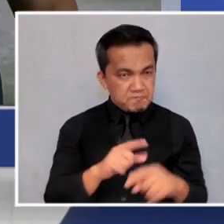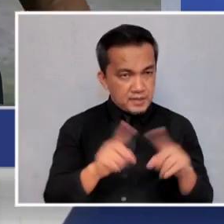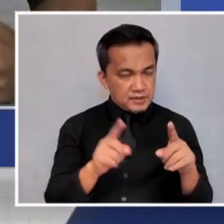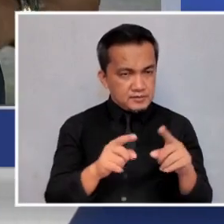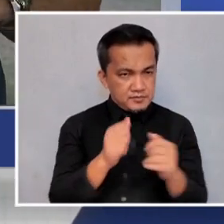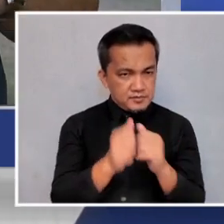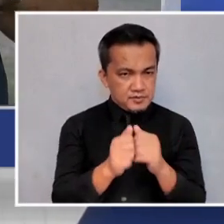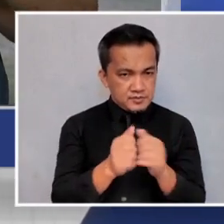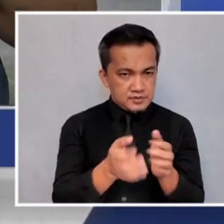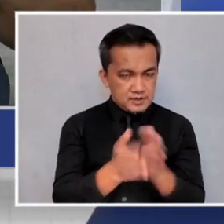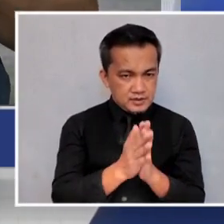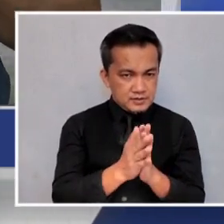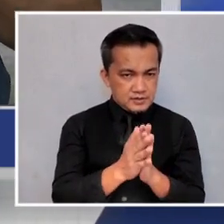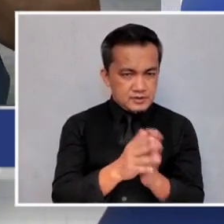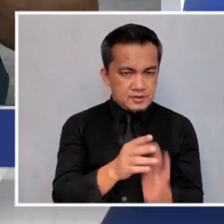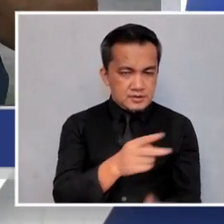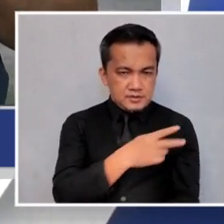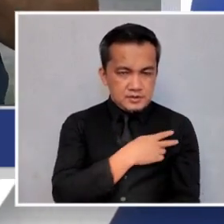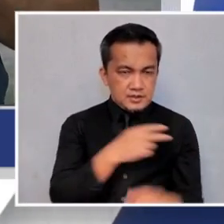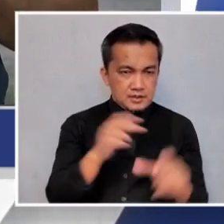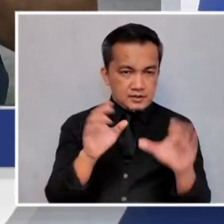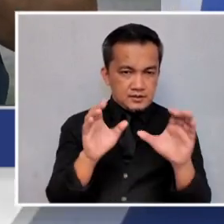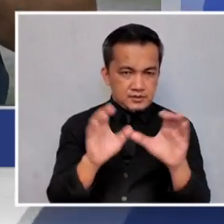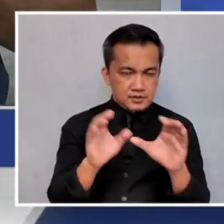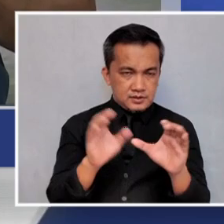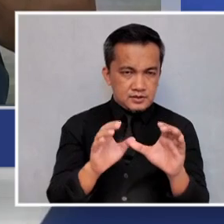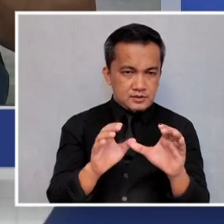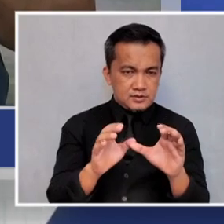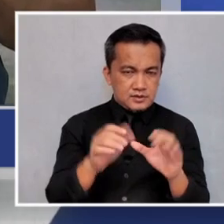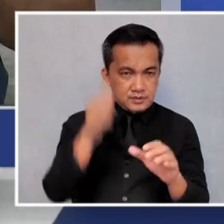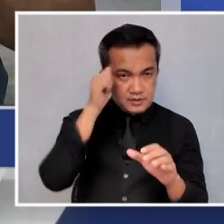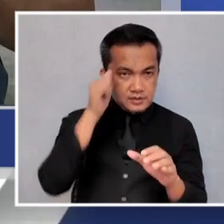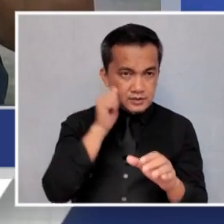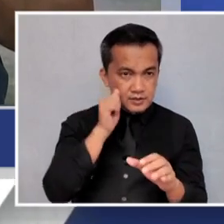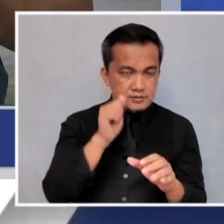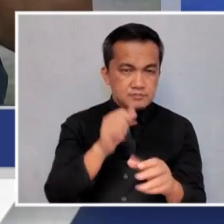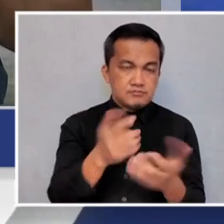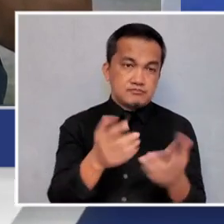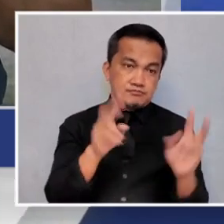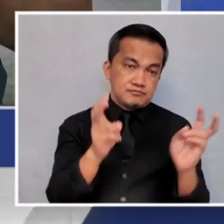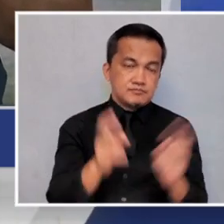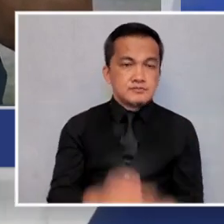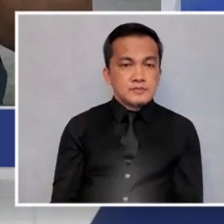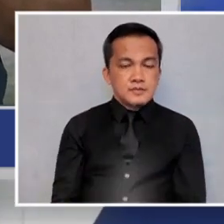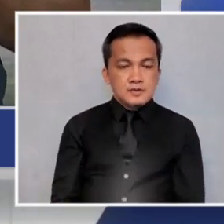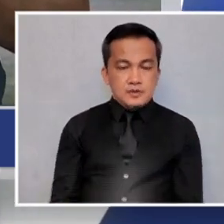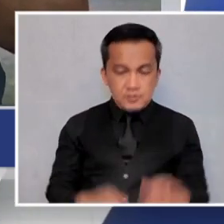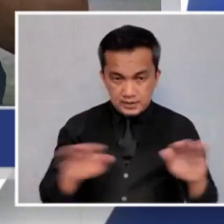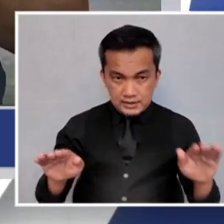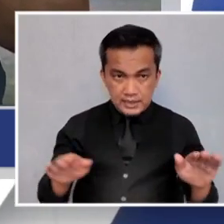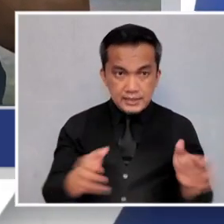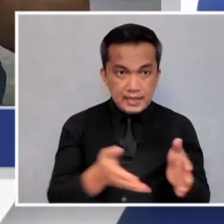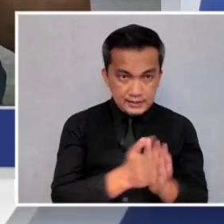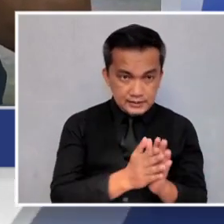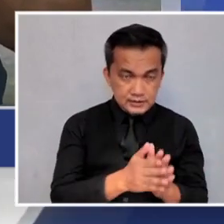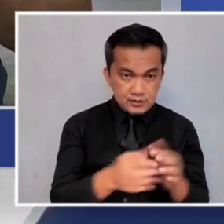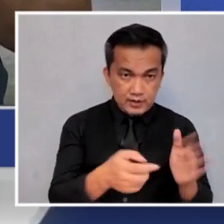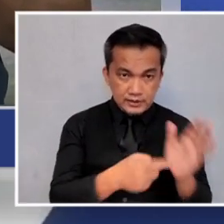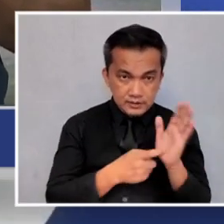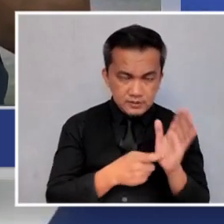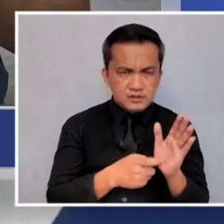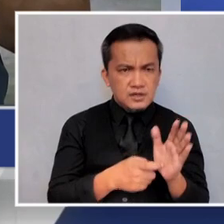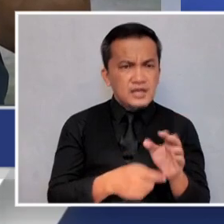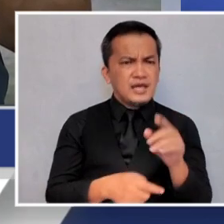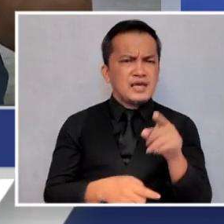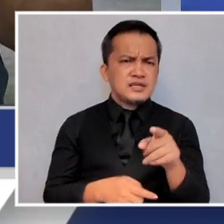ng vaccination certificate ang mga adults, ika nga? Yung mga bata, hihingan. Pero kapag ikaw